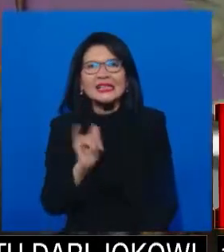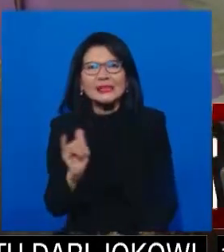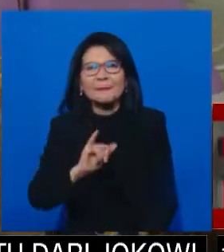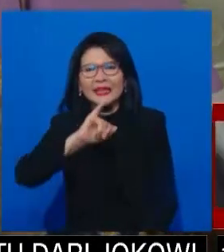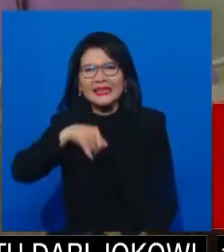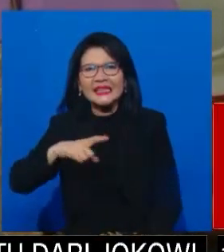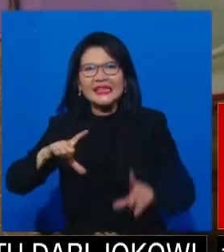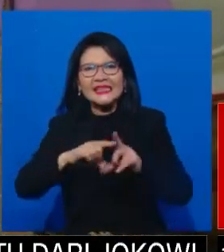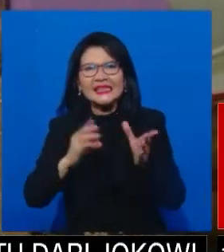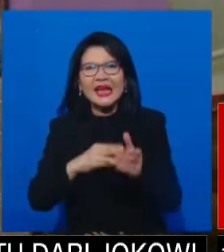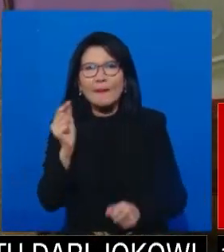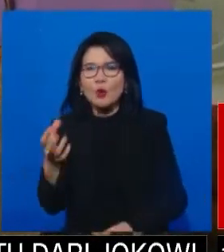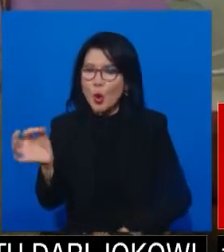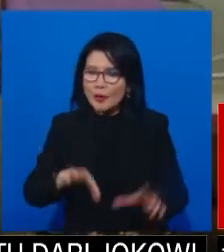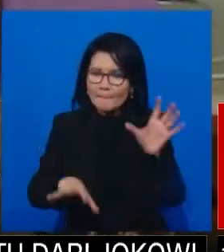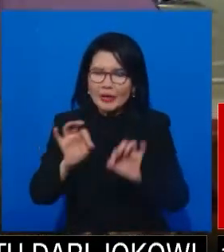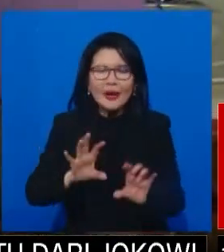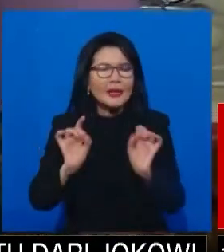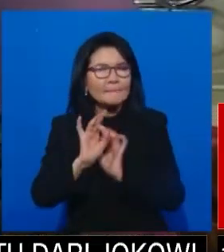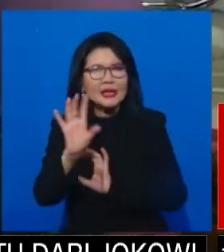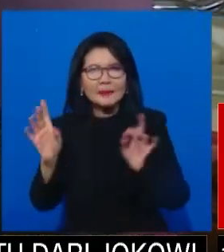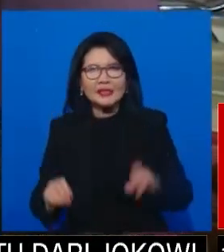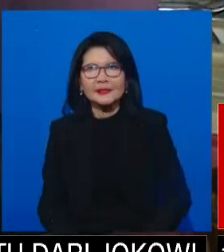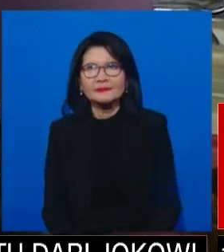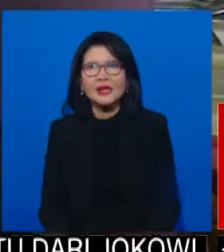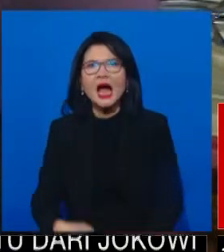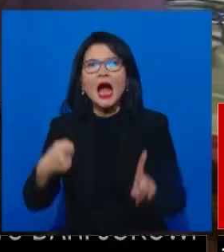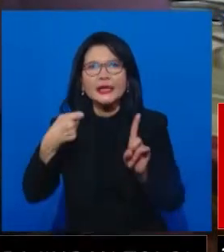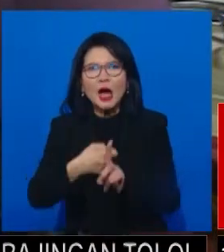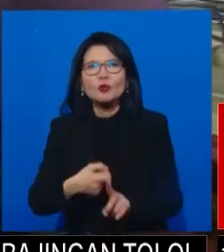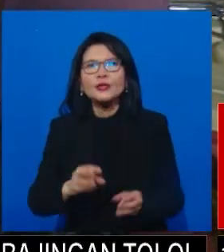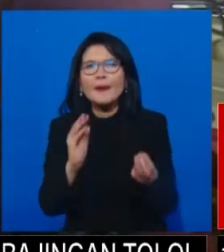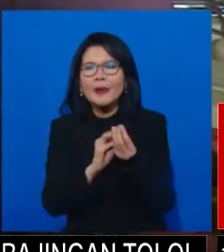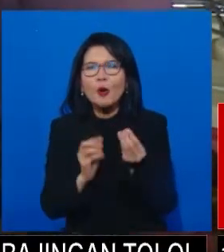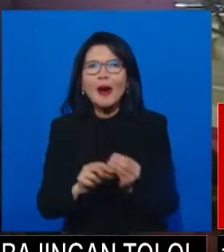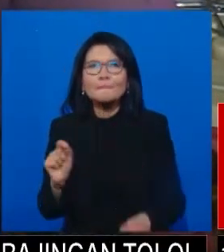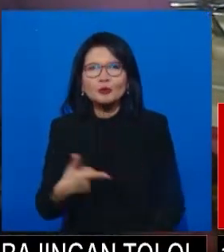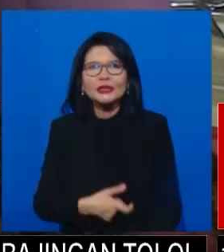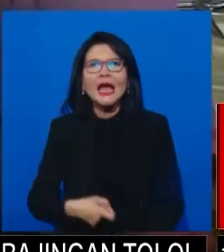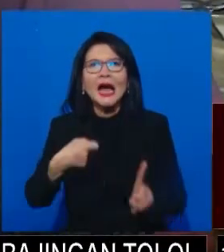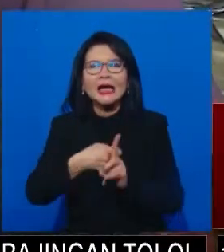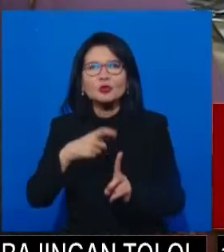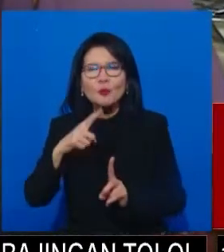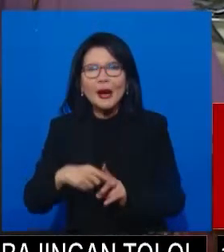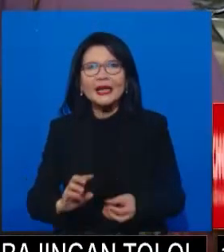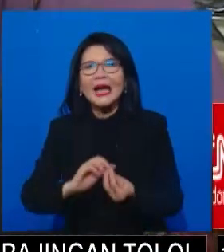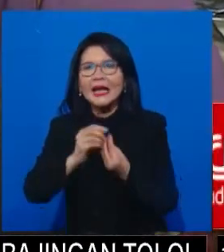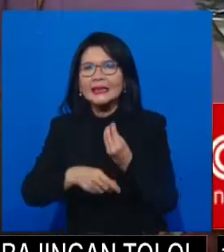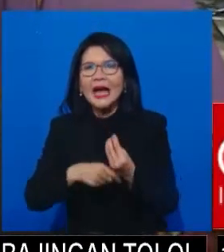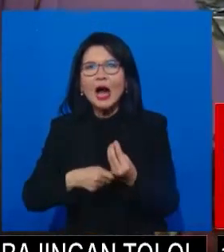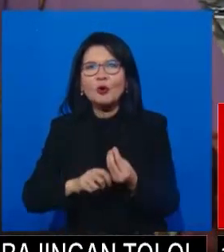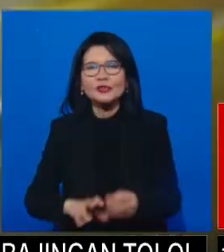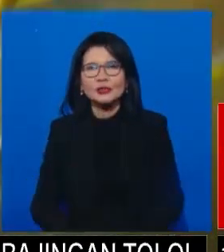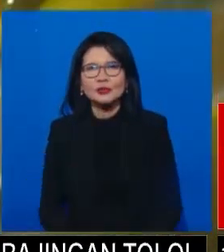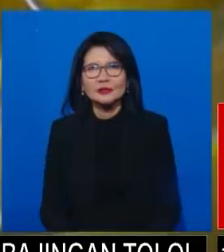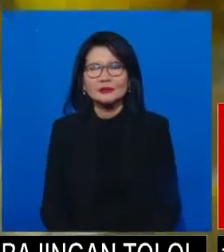banyak rempahnya ya, Mak ya. Rempahnya ya. Apa aja, Mak? Kunir, kapote, kumbar, kodong jeruk. Itu supaya nggak